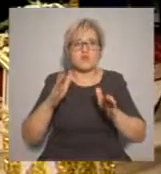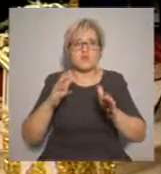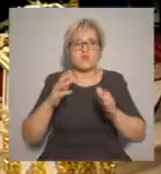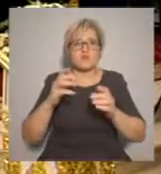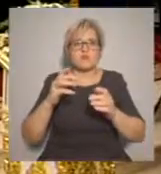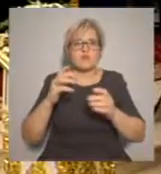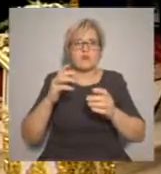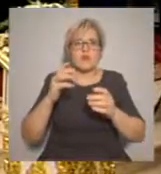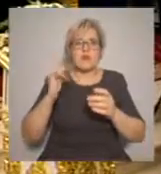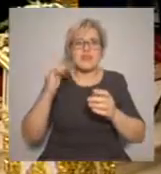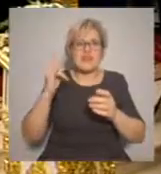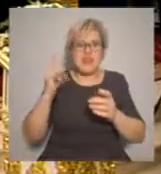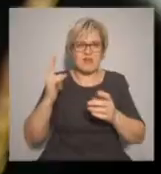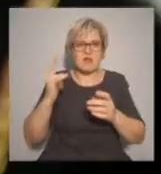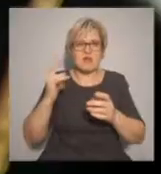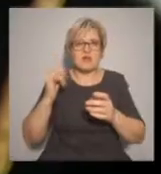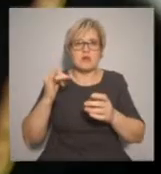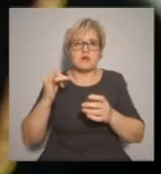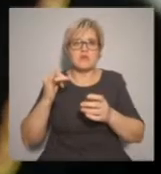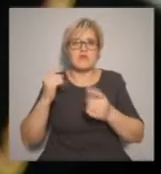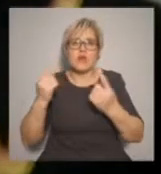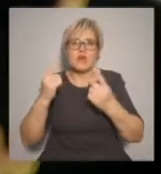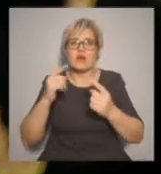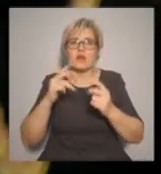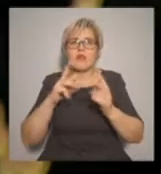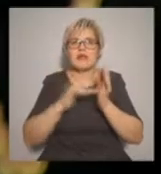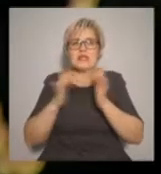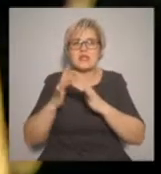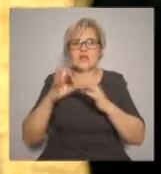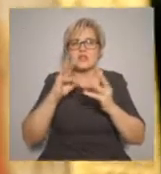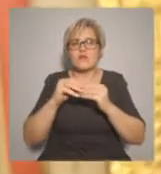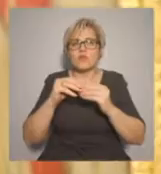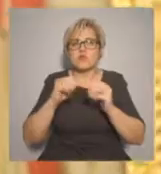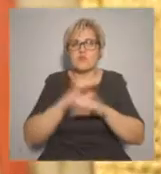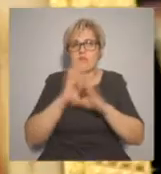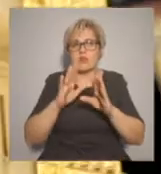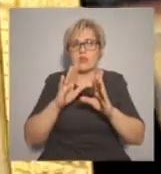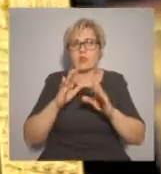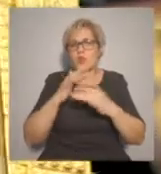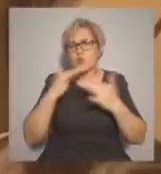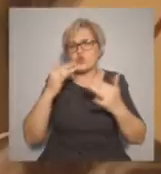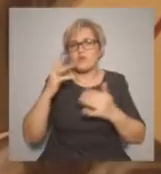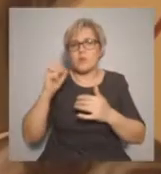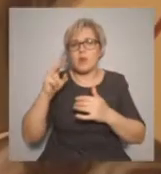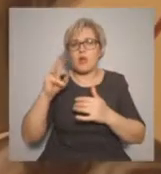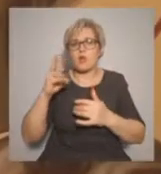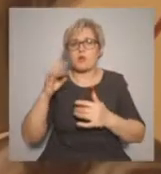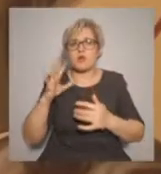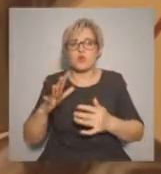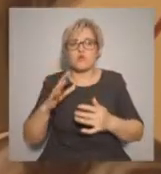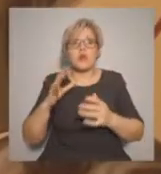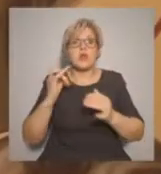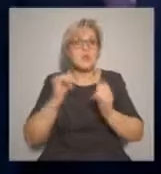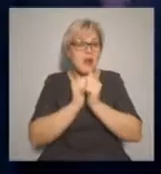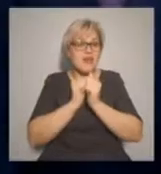мощами великомученицы Татьяны, привезенный из Рима. Эта великая для христиан всего мира святыня может привлечь Когалым множество